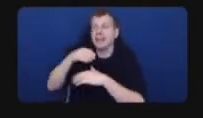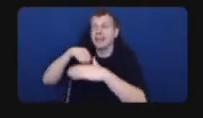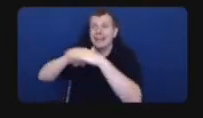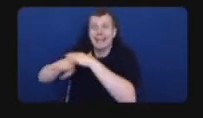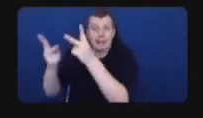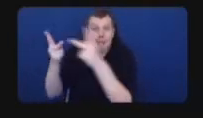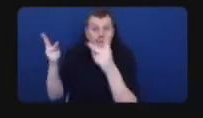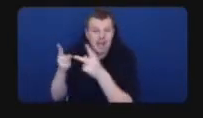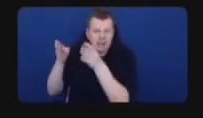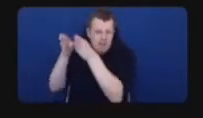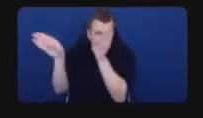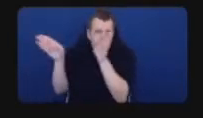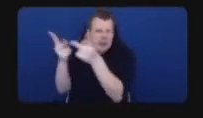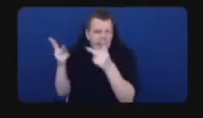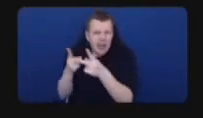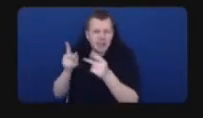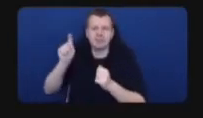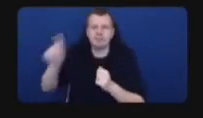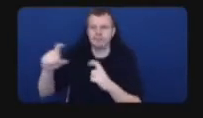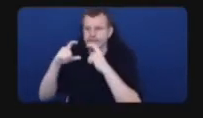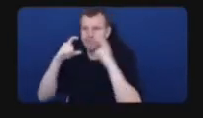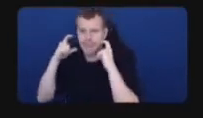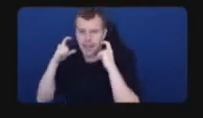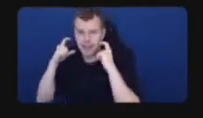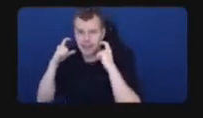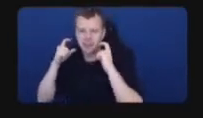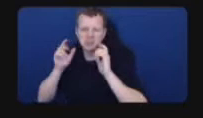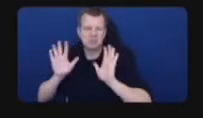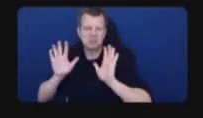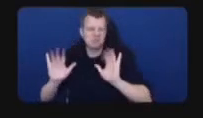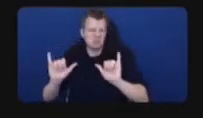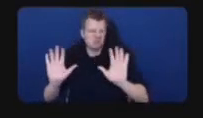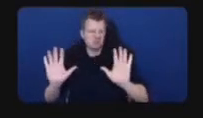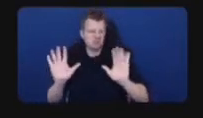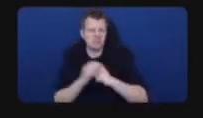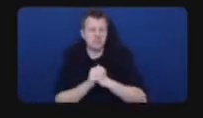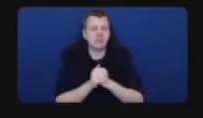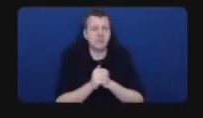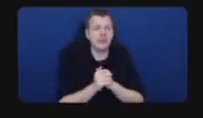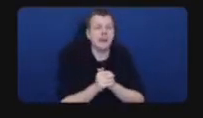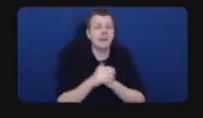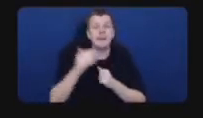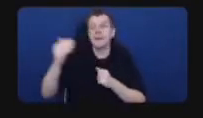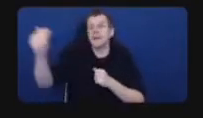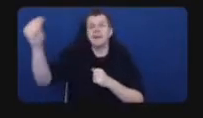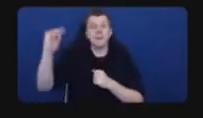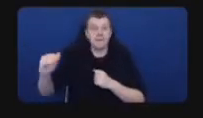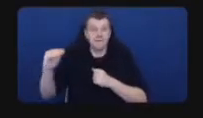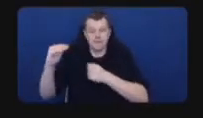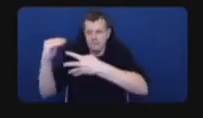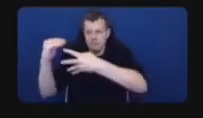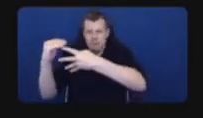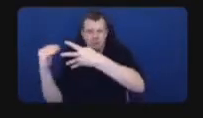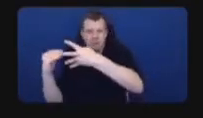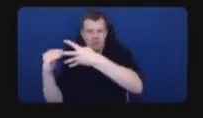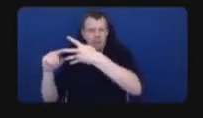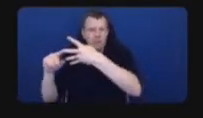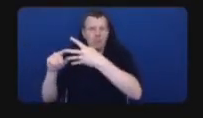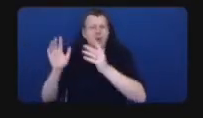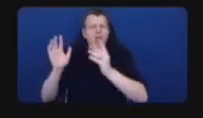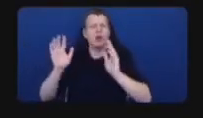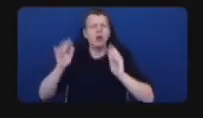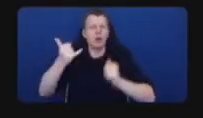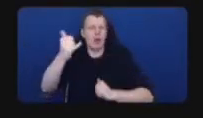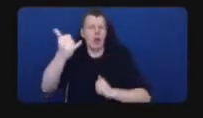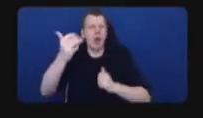要打疫苗，而且是呢你 如果是你是打算是要去